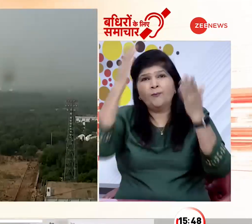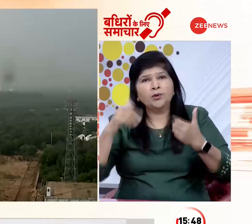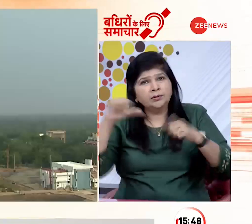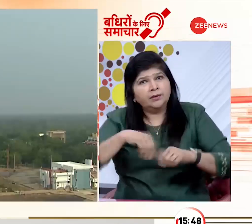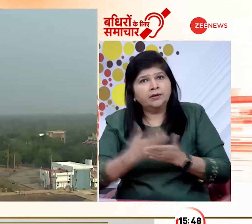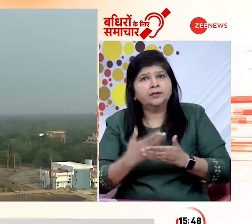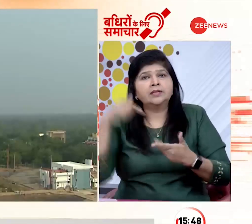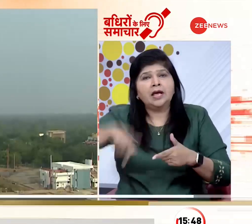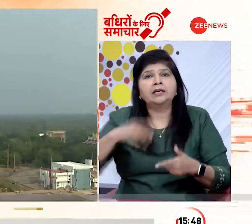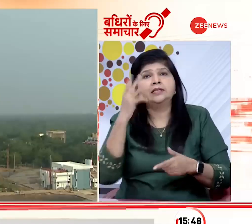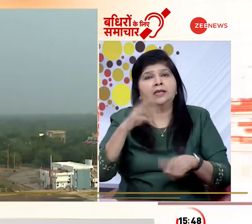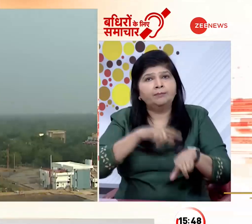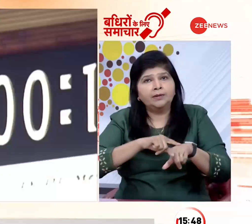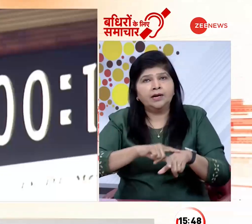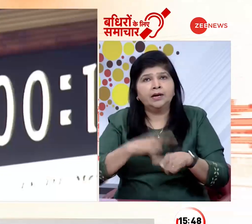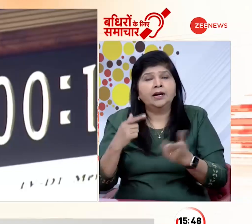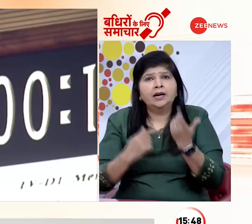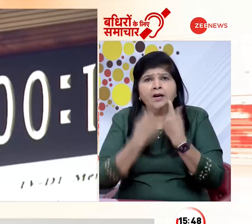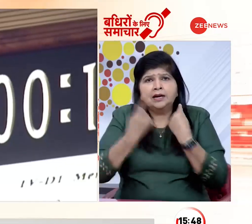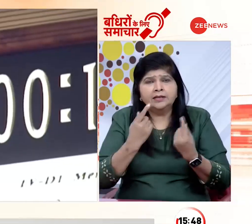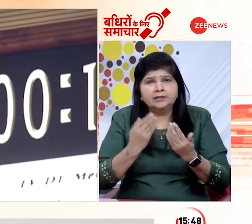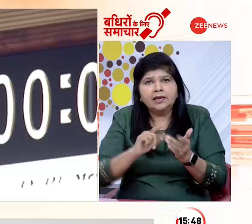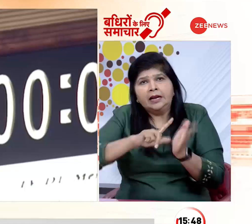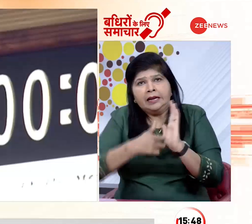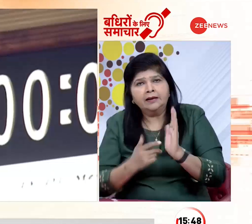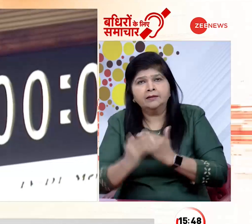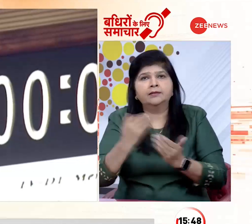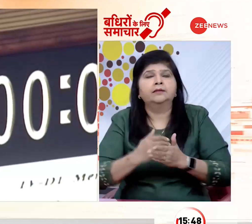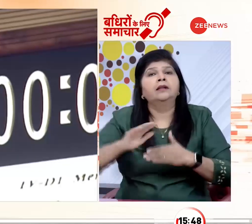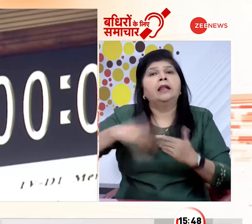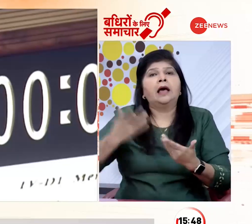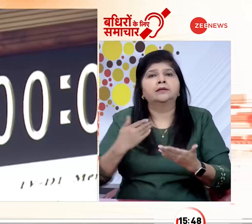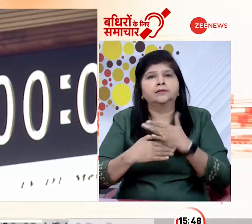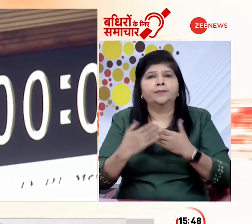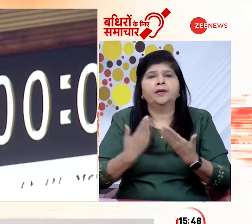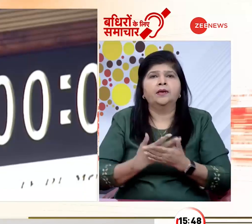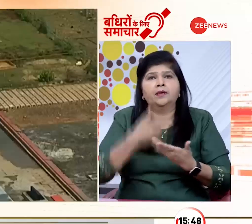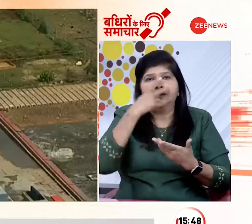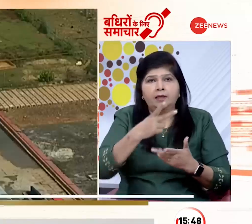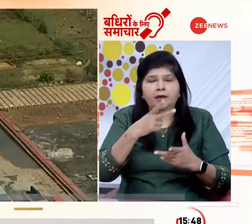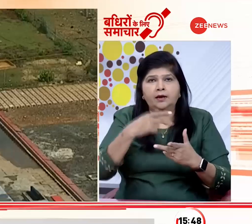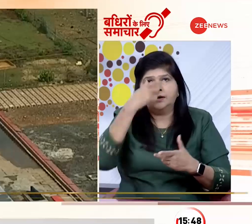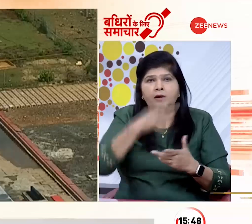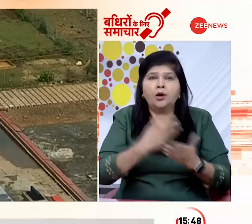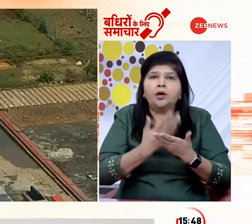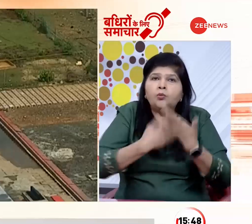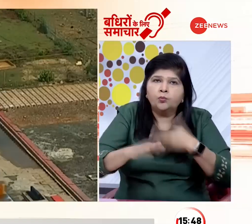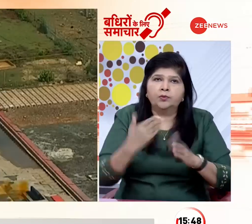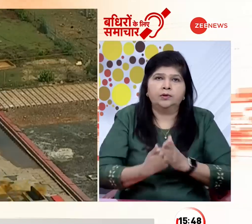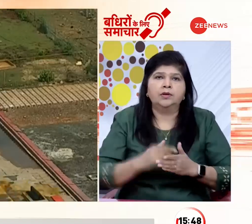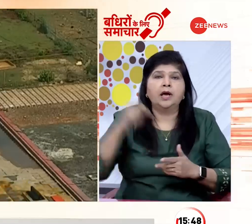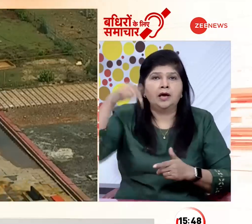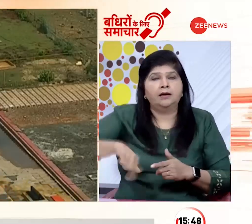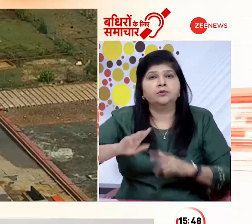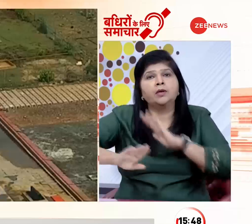से आज 3 बार टेस्टिंग टाली गई, लेकिन अंत में खामियों को पहचान कर दूर किया गया